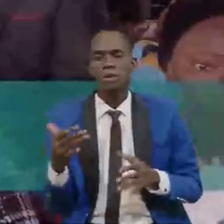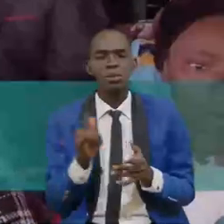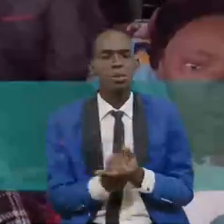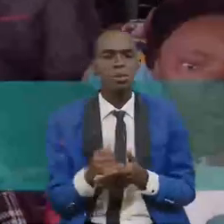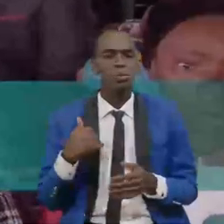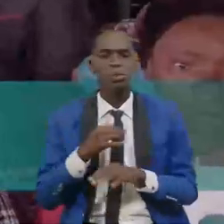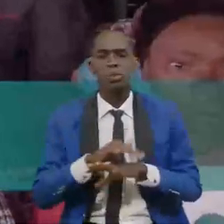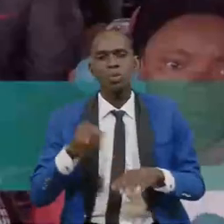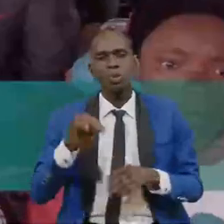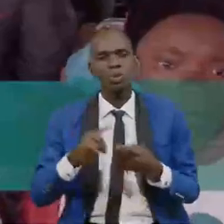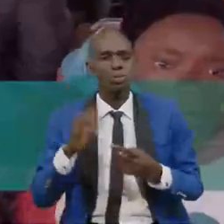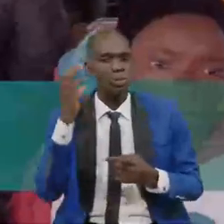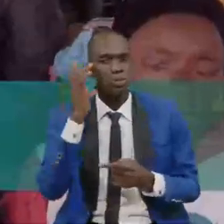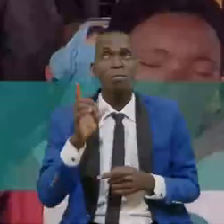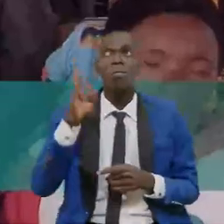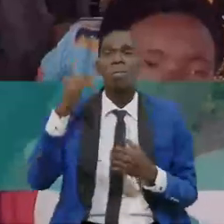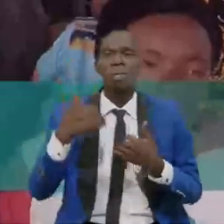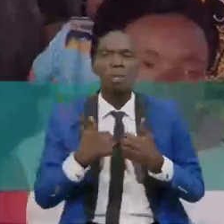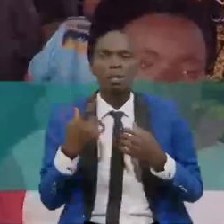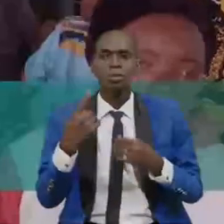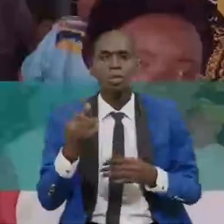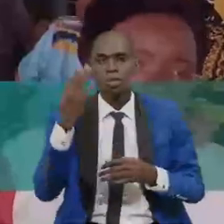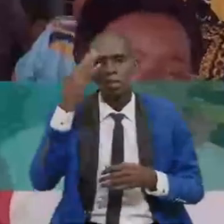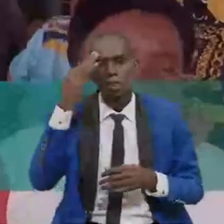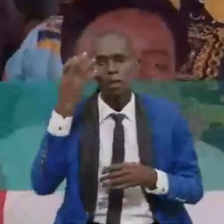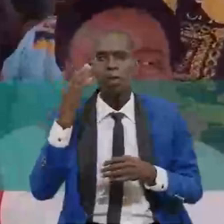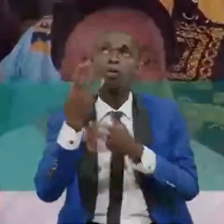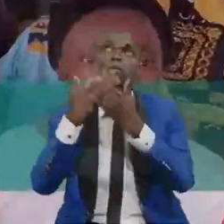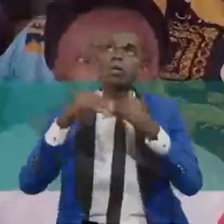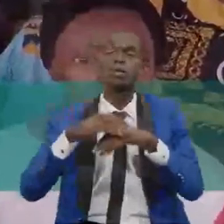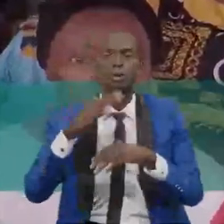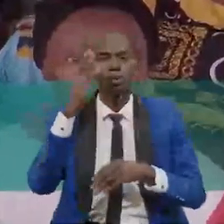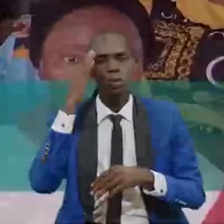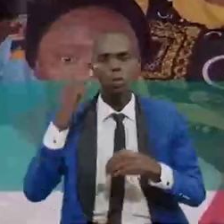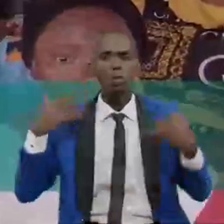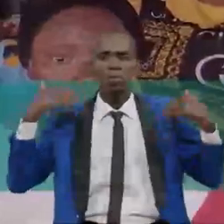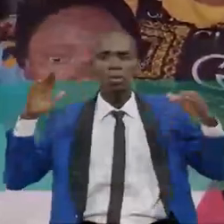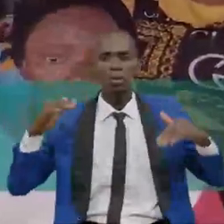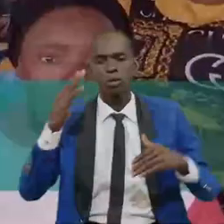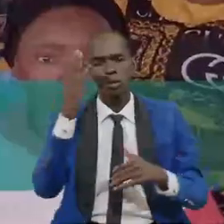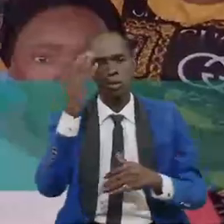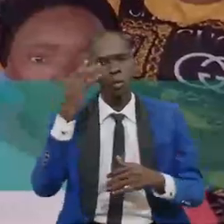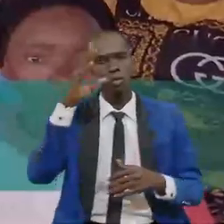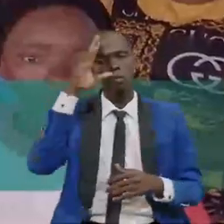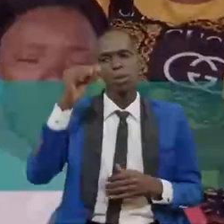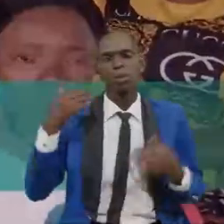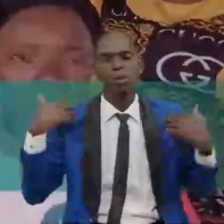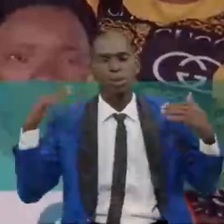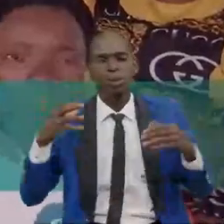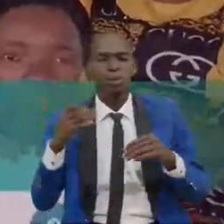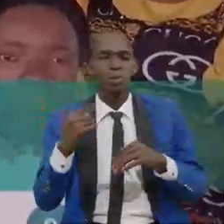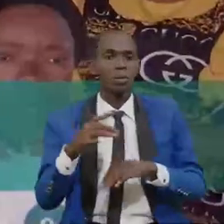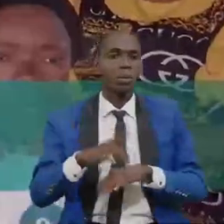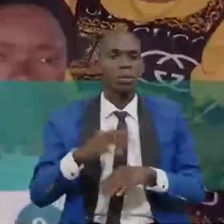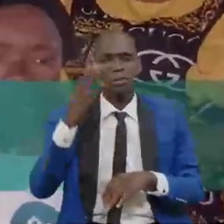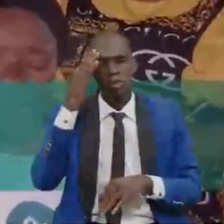nous ne devons pas entendre. Il avait la connaissance du ciel, la connaissance des anges, la connaissance des hommes, la connaissance de la terre,